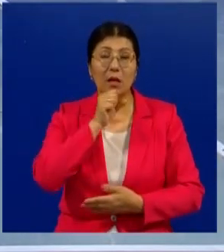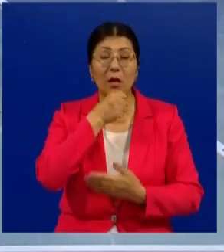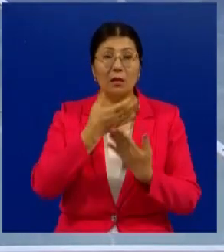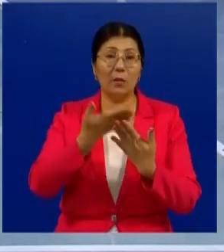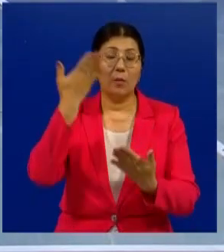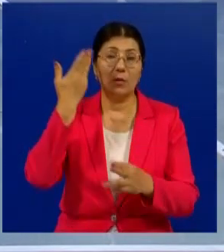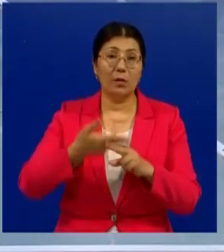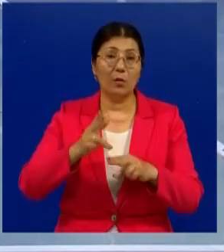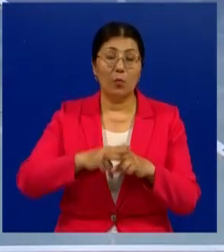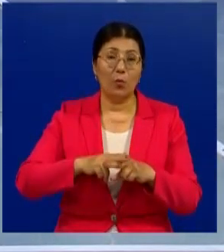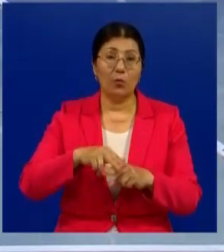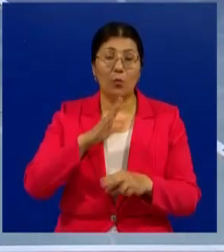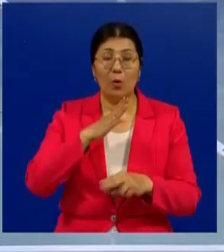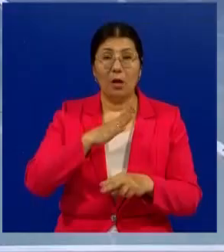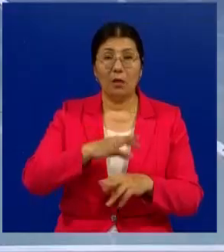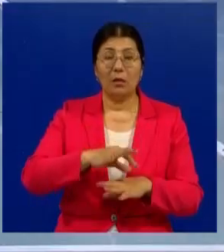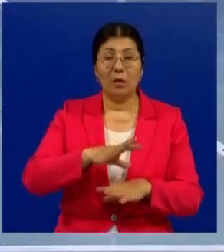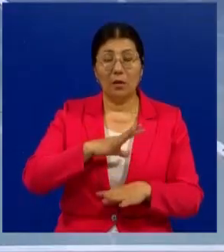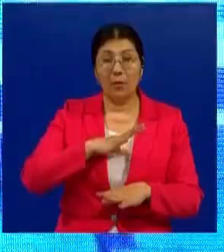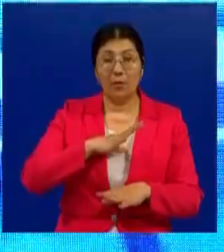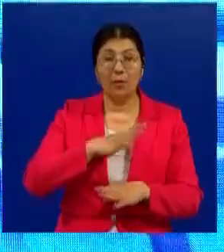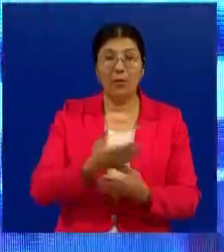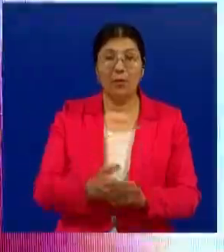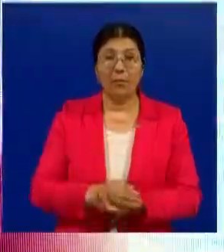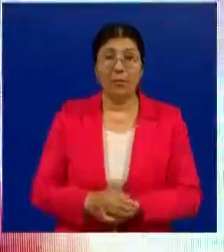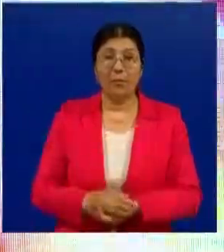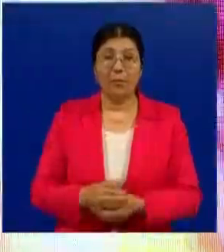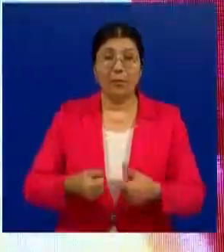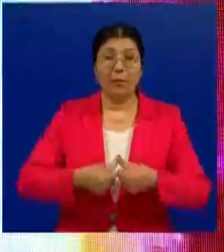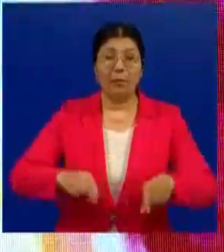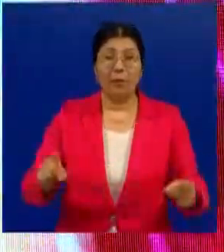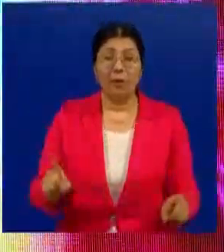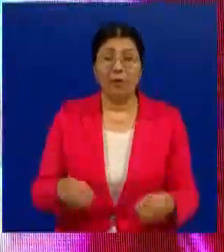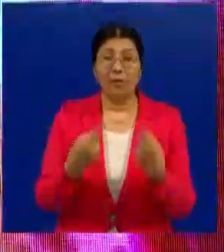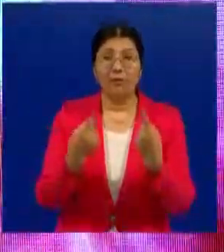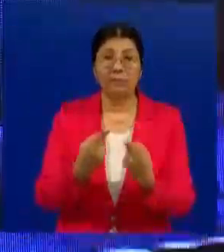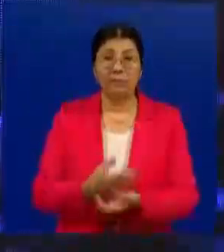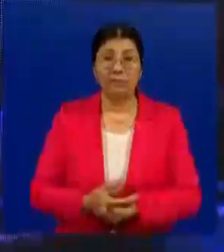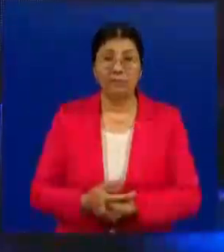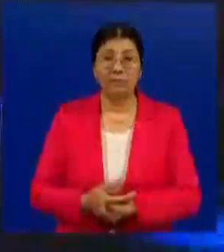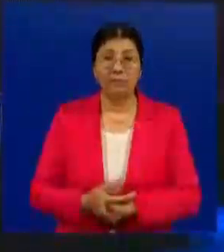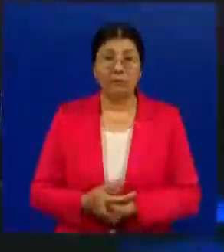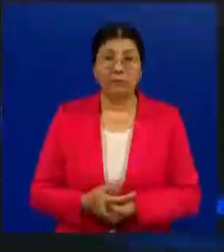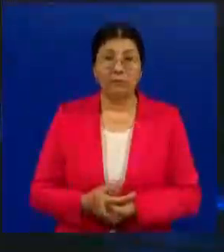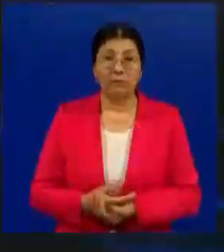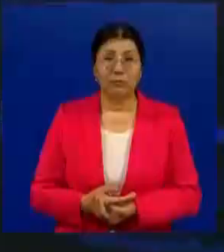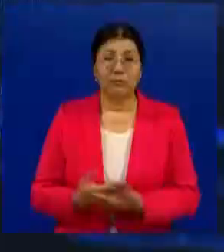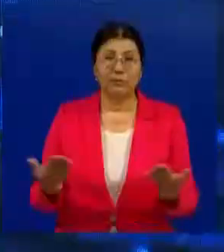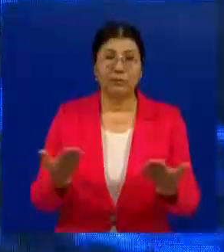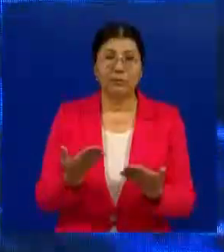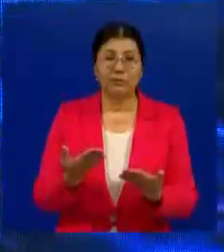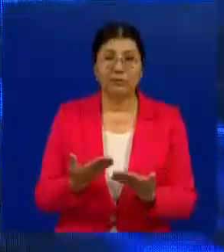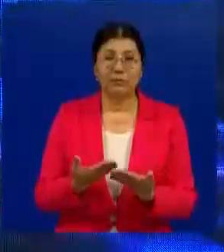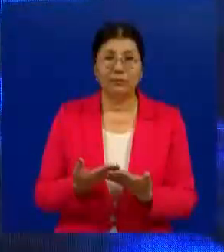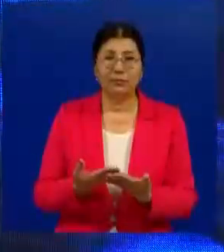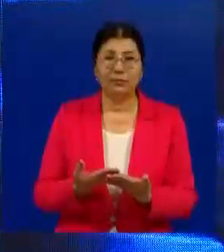осы кезеңді басынан өткерді. Енді комиссия ақтау дегенде бір оңай нәрсе сияқты айтылғанда, бірақ бұл комиссияның мойнына артылған жүкте